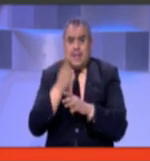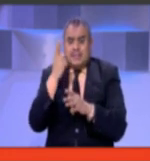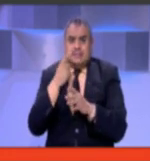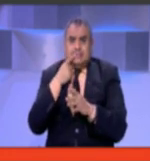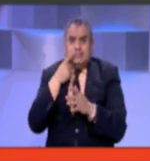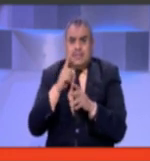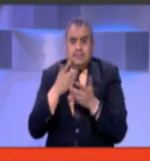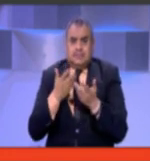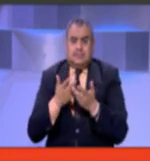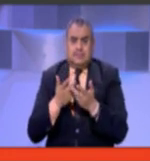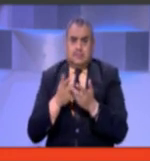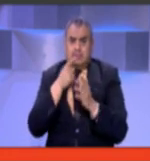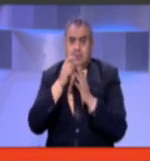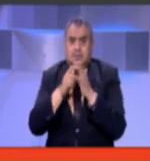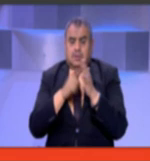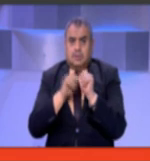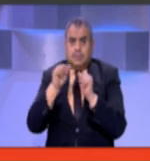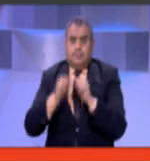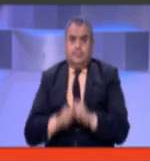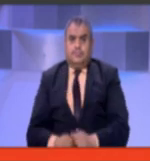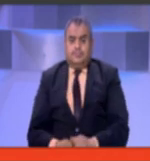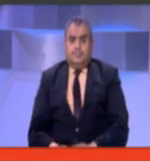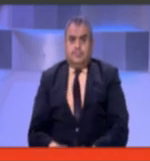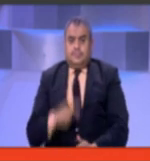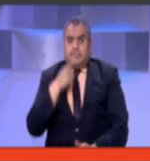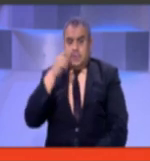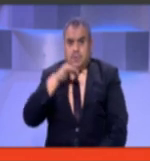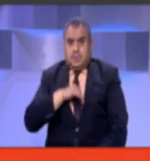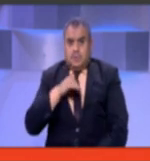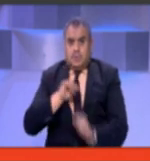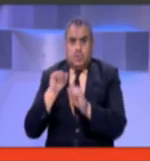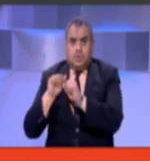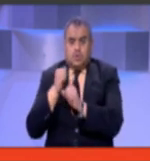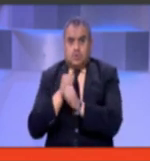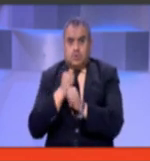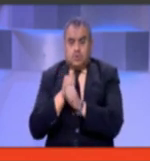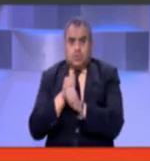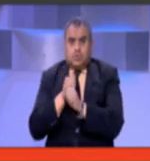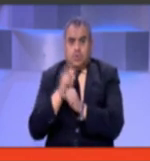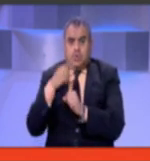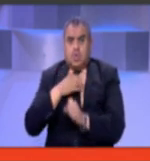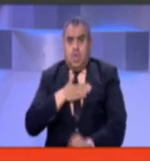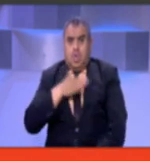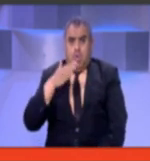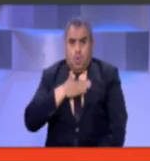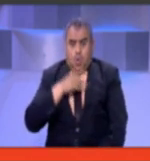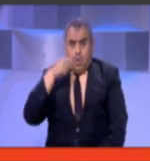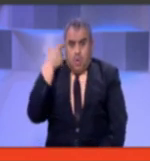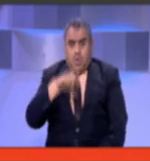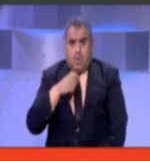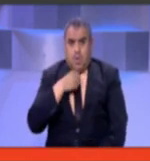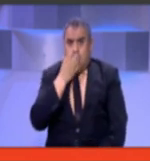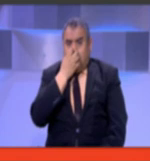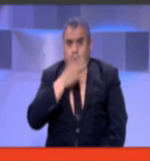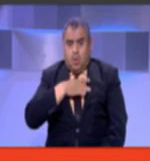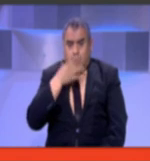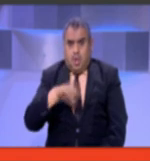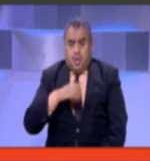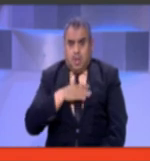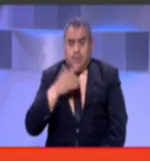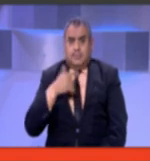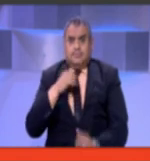لان انا كنت يعني عندي لما بكح كحه جامده، ويمكن ده بسبب الالتهاب